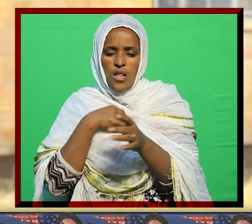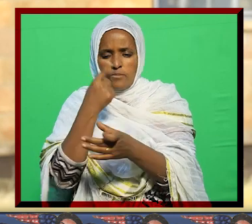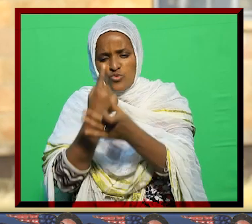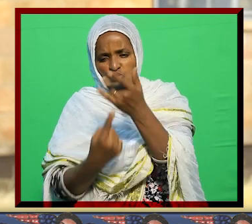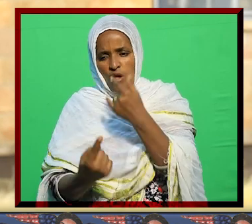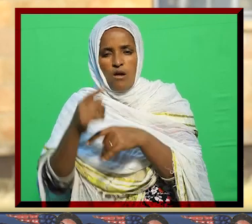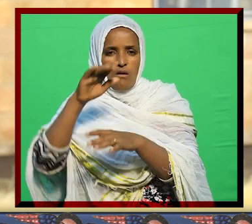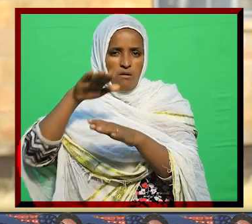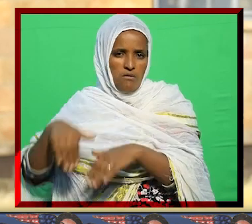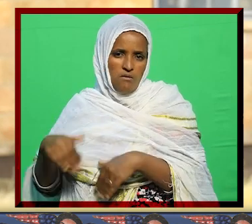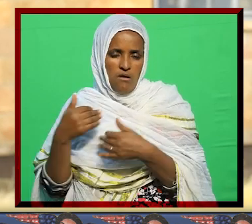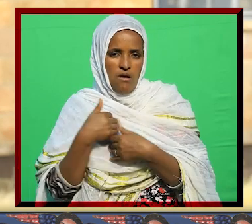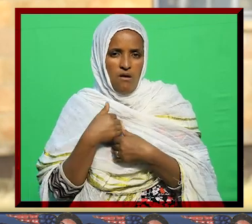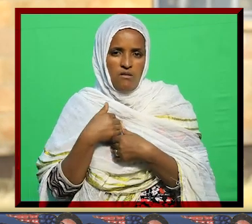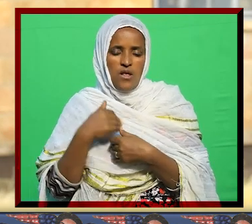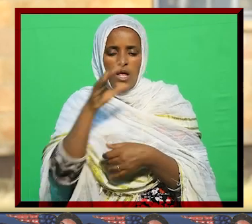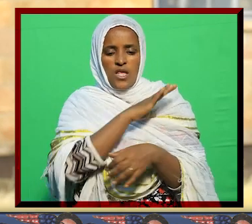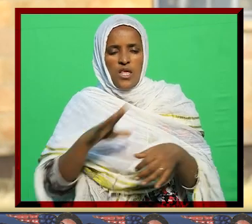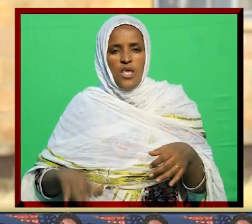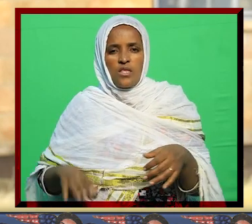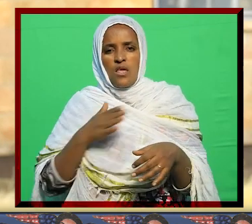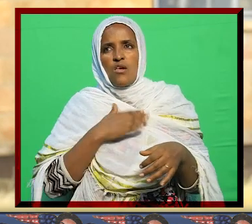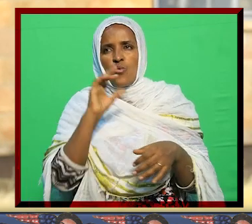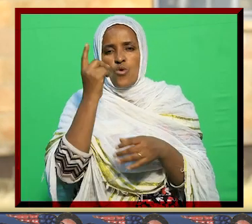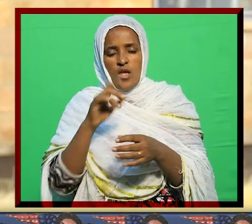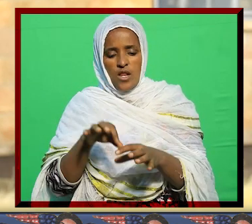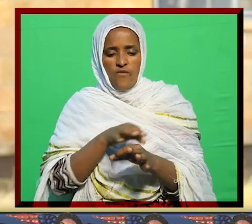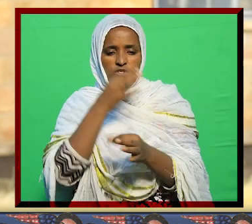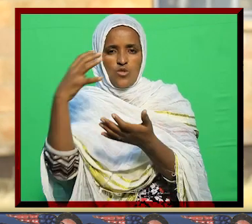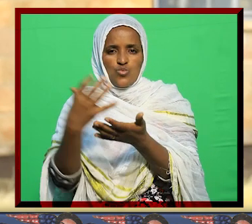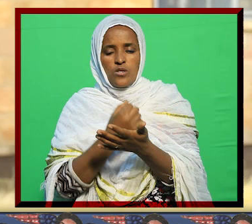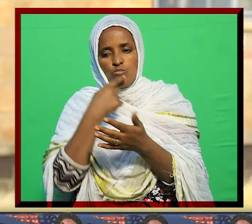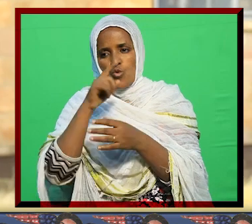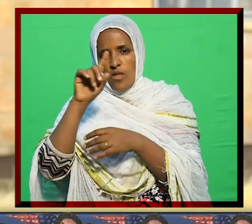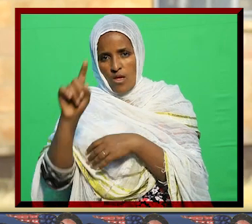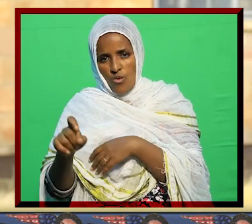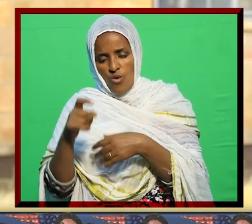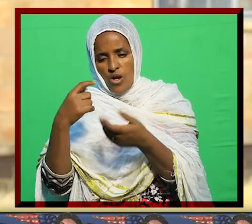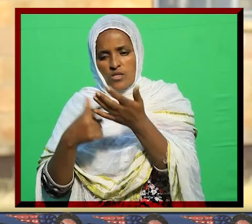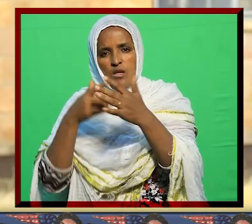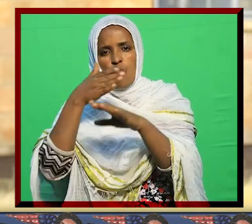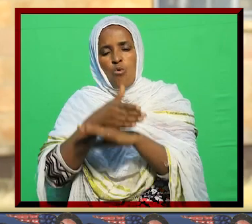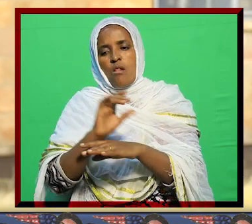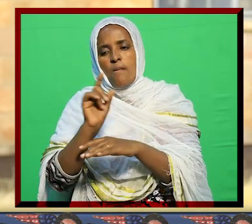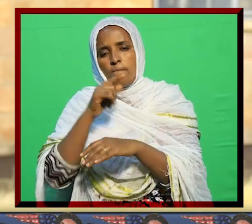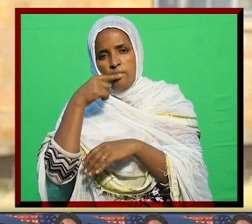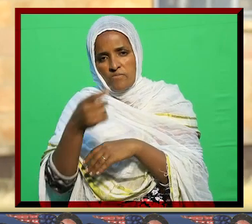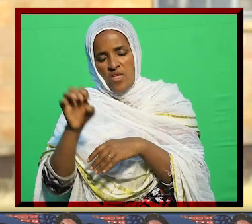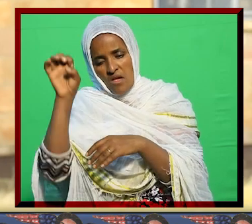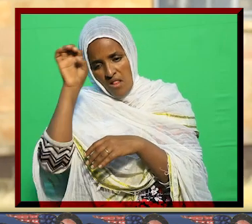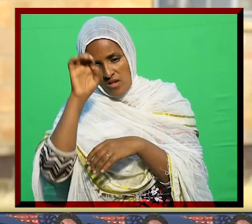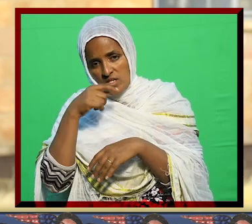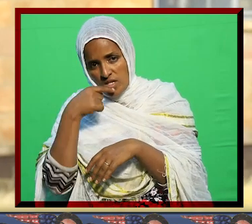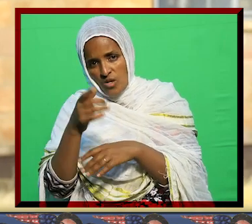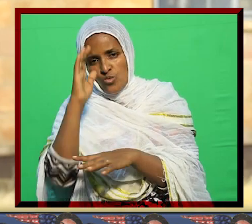ብቻ እንቀርቻለሁ ምን ሁሉ ተነሳ አለ ነፍሴ ጌታዬ ሆይ እባክህ ነፍሴን ወሰድልኝ ብሎ ጠየቀው ይላል እግዚአብሔርን ከዚያ በኋላ ምን ታይ ቢሎ ዛስተራየው